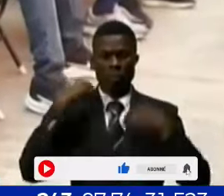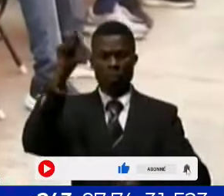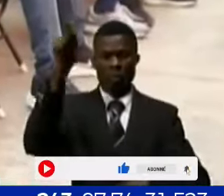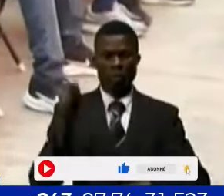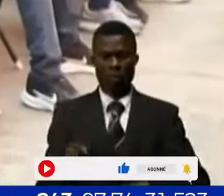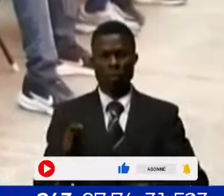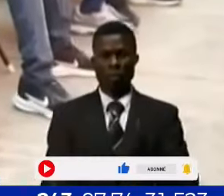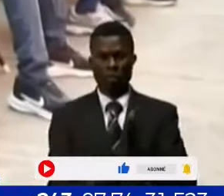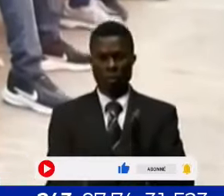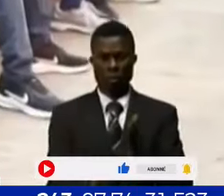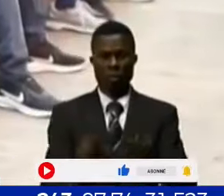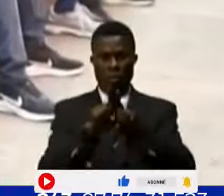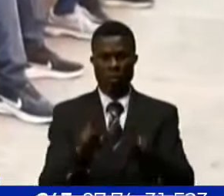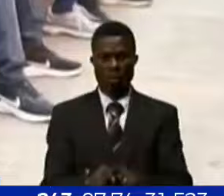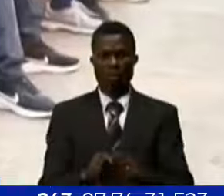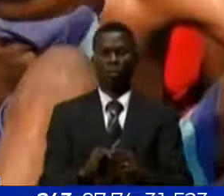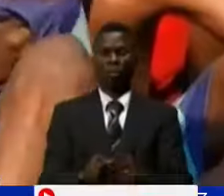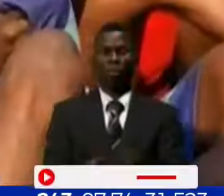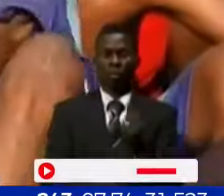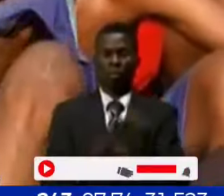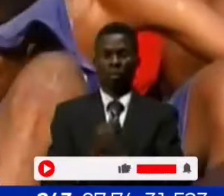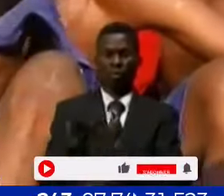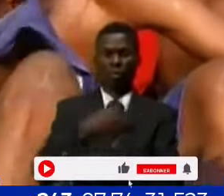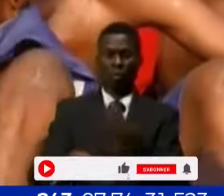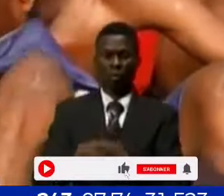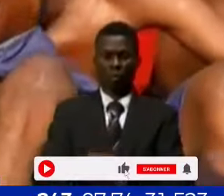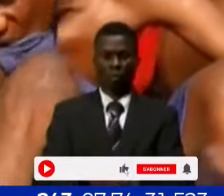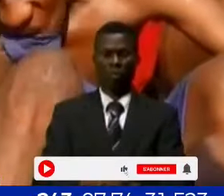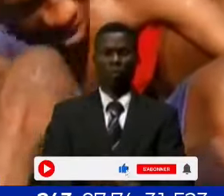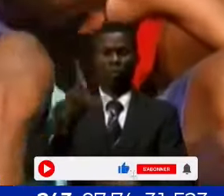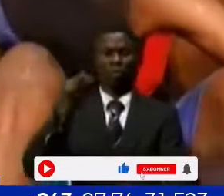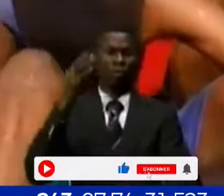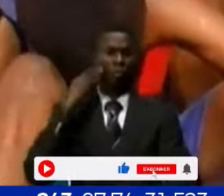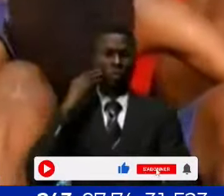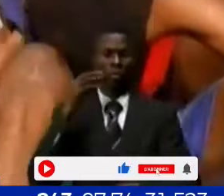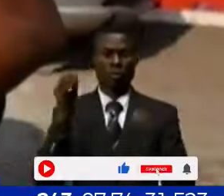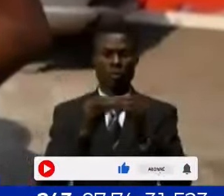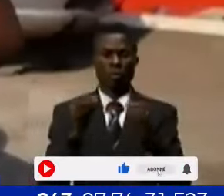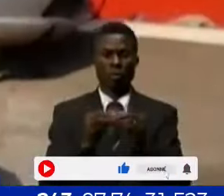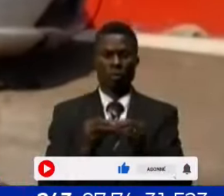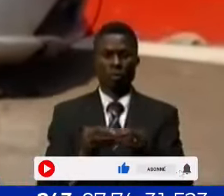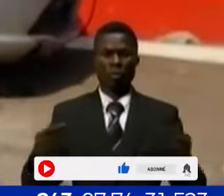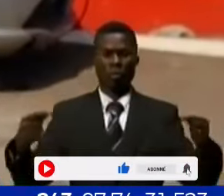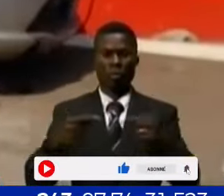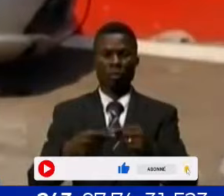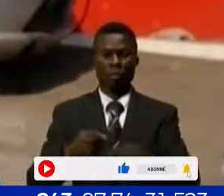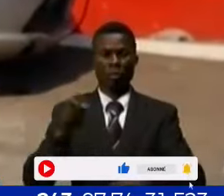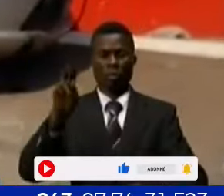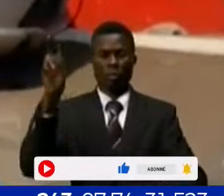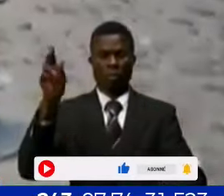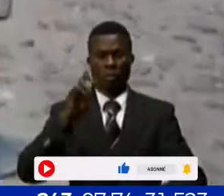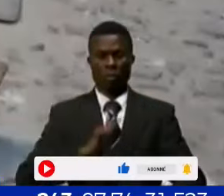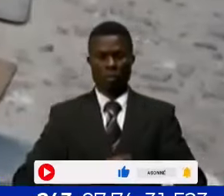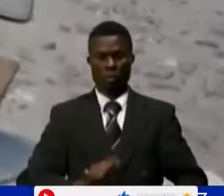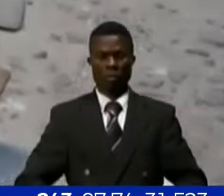adjoint, y compris les fauteurs de troubles au stade Tata Raphaël, lors de la rencontre opposant la SV Club de